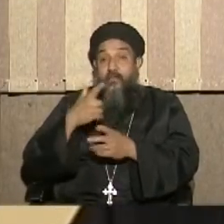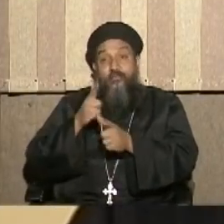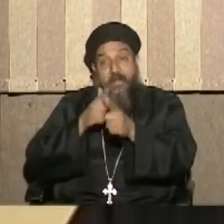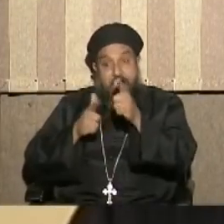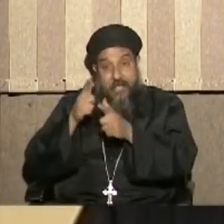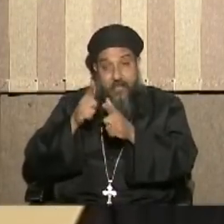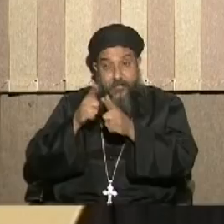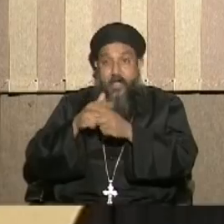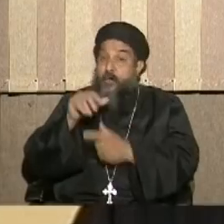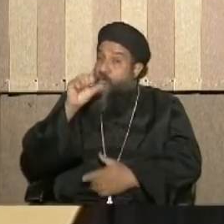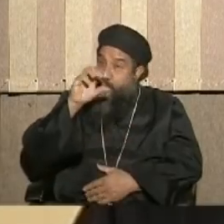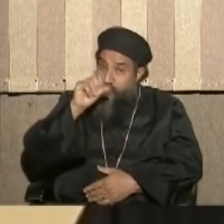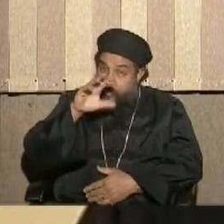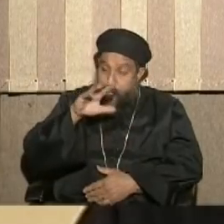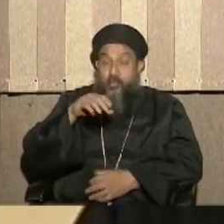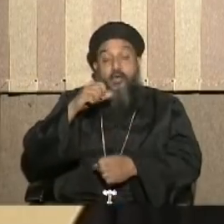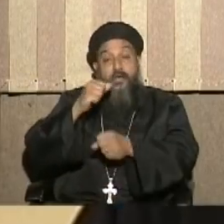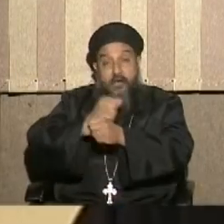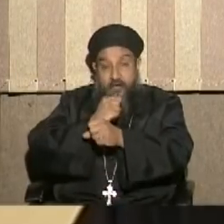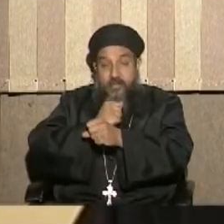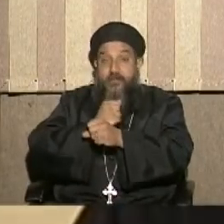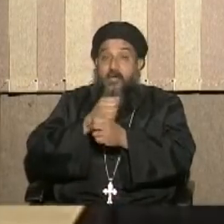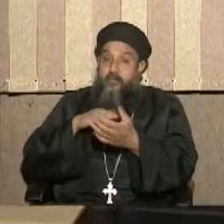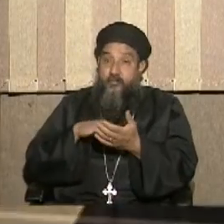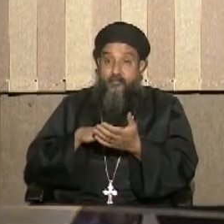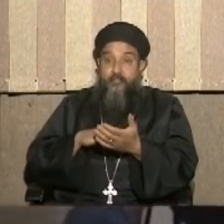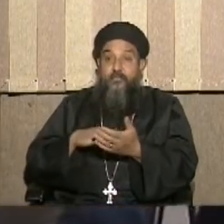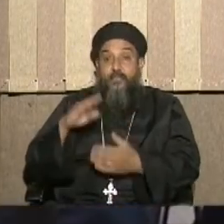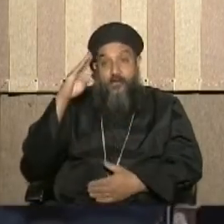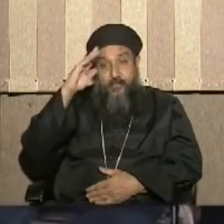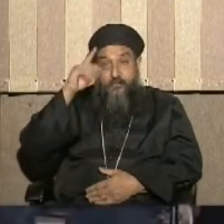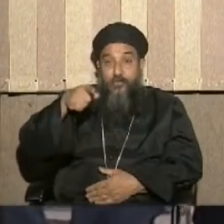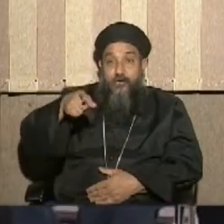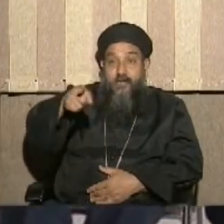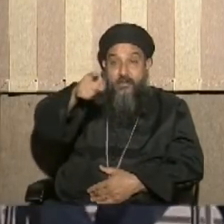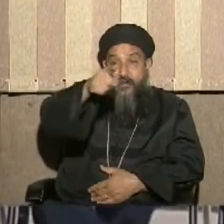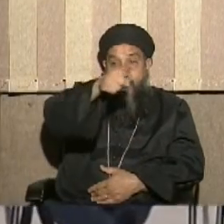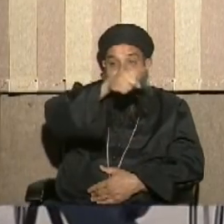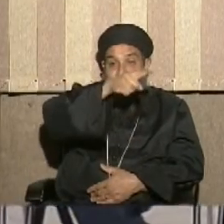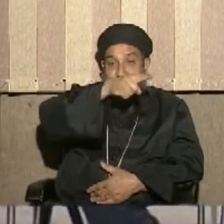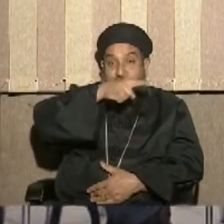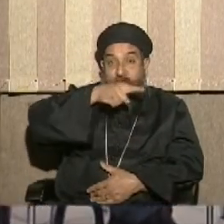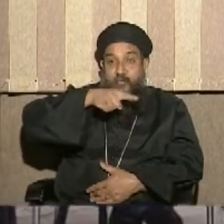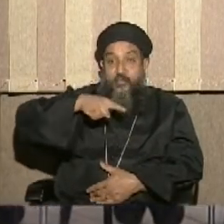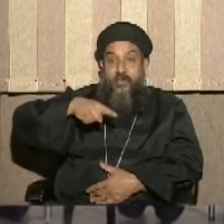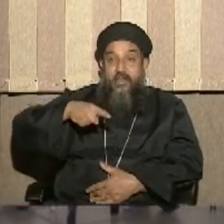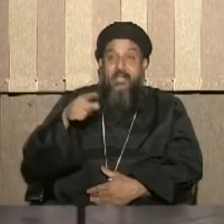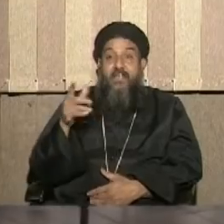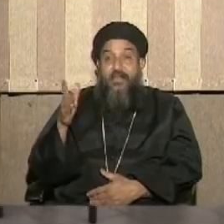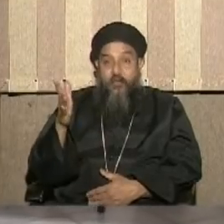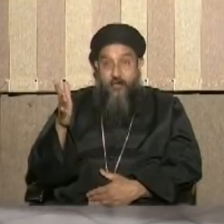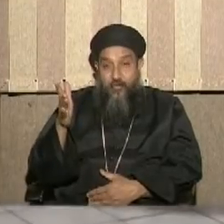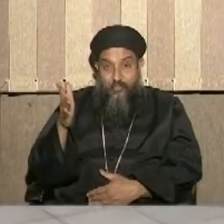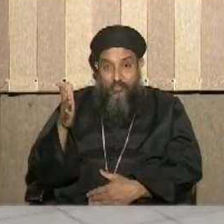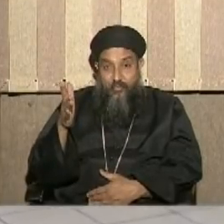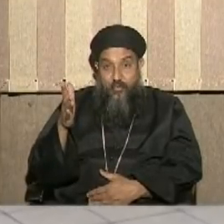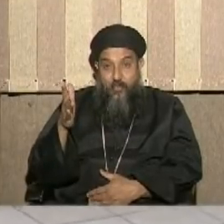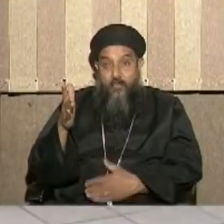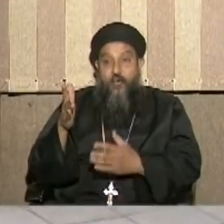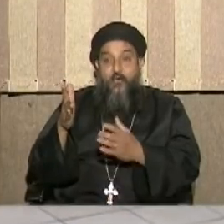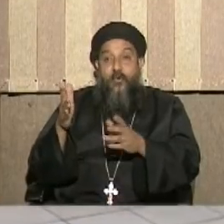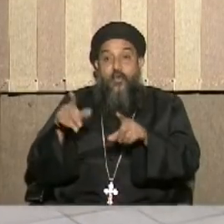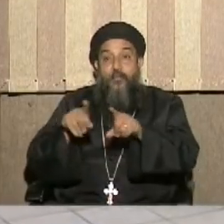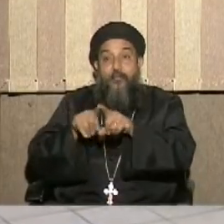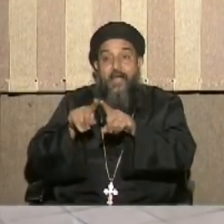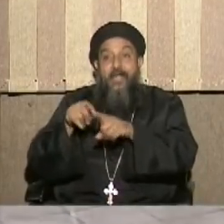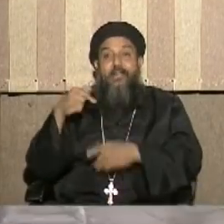خلف الكواليس. الرب الإله قادر أن يعوضهم كل خير. وأيضا أن نشكر لجنة القديس يوستوس المسؤولة